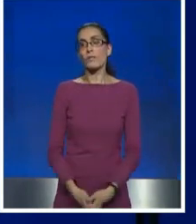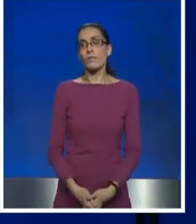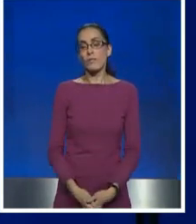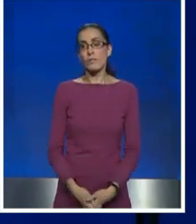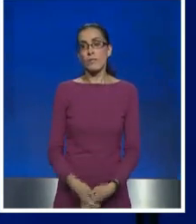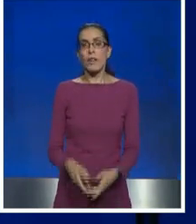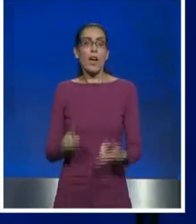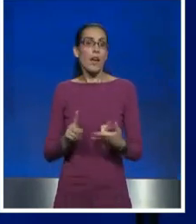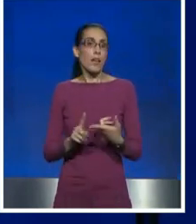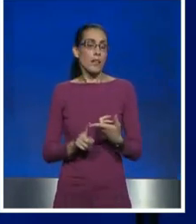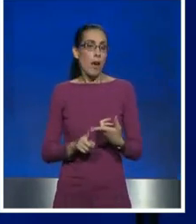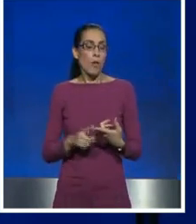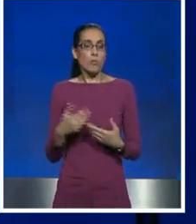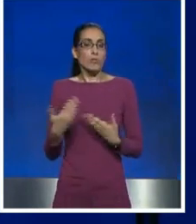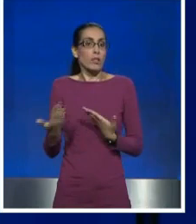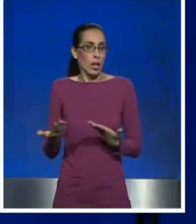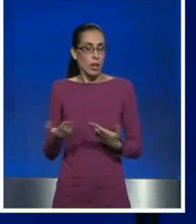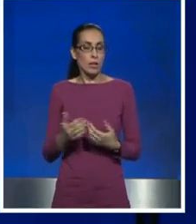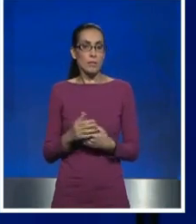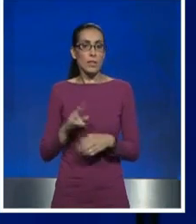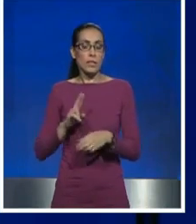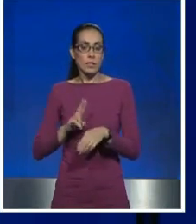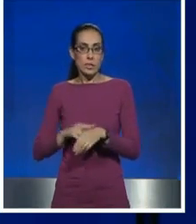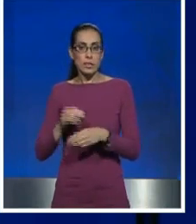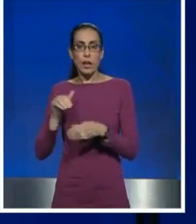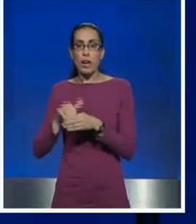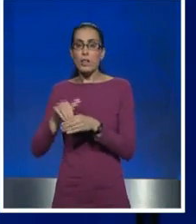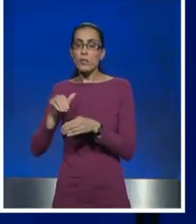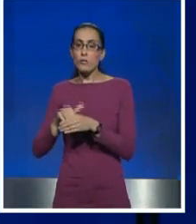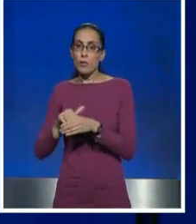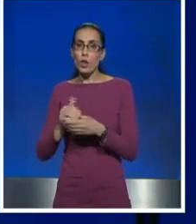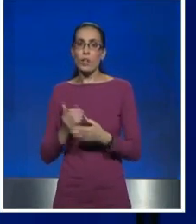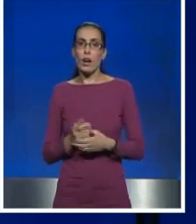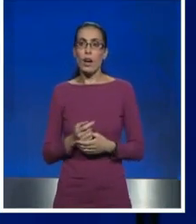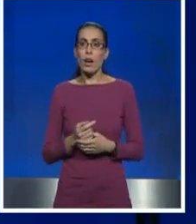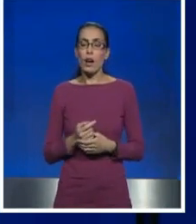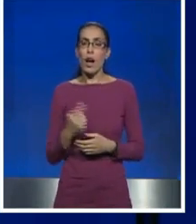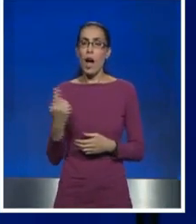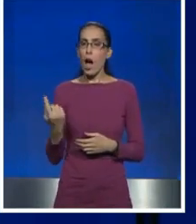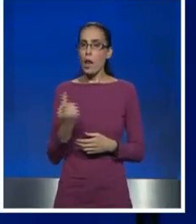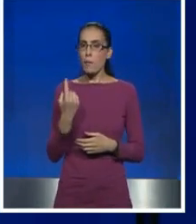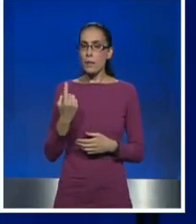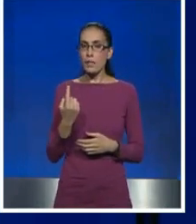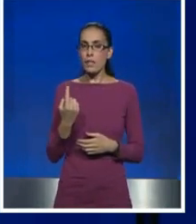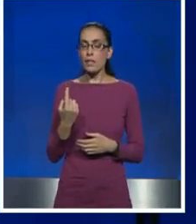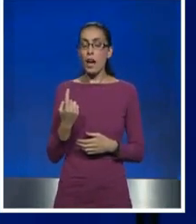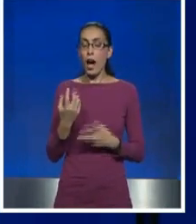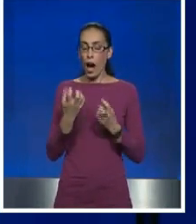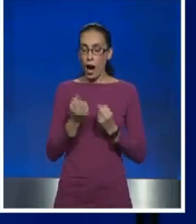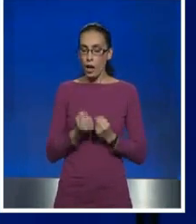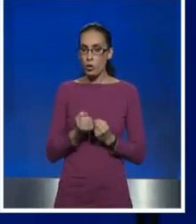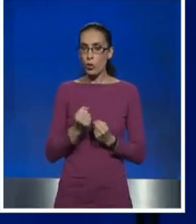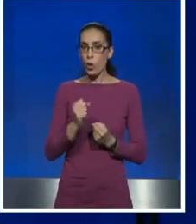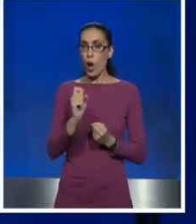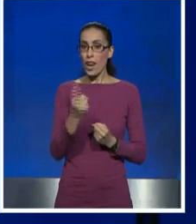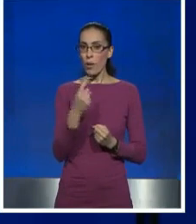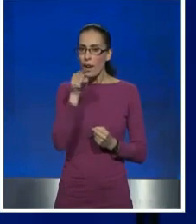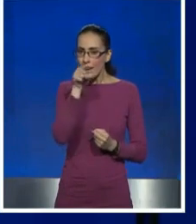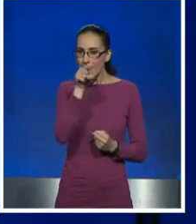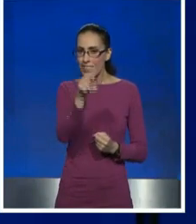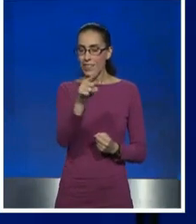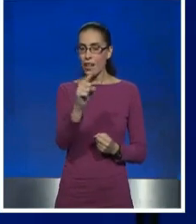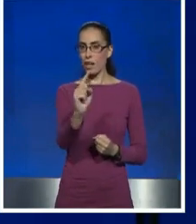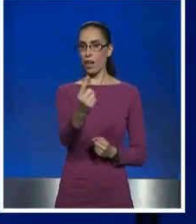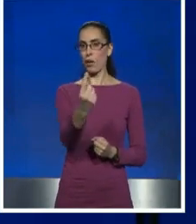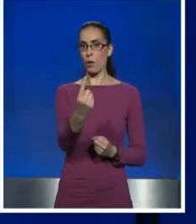Jon kella, nkella tista tivvota għal xi ħadd li għandu lilek f'qalbu. Xi ħadd